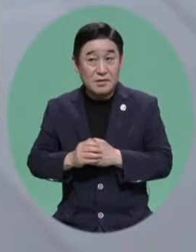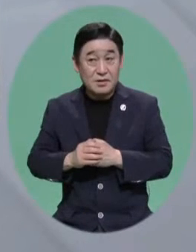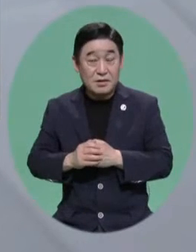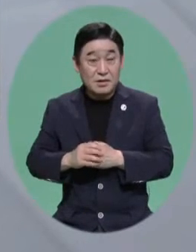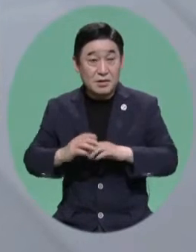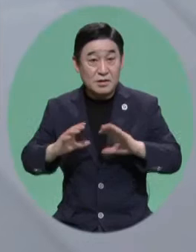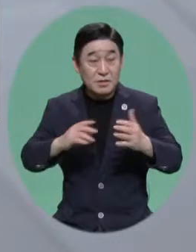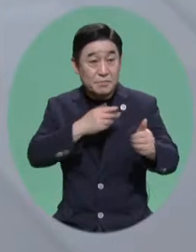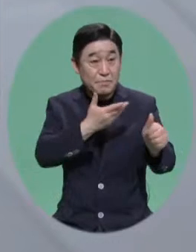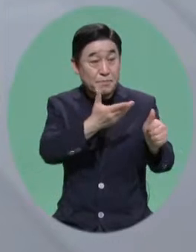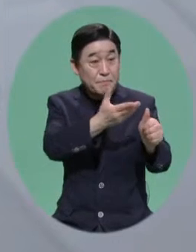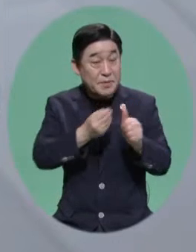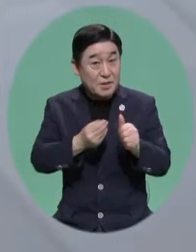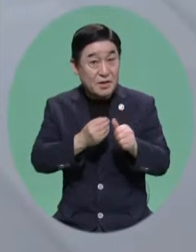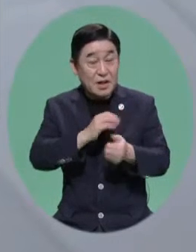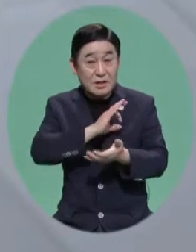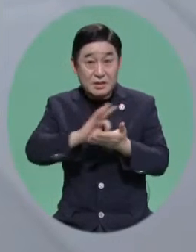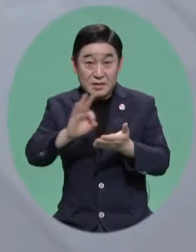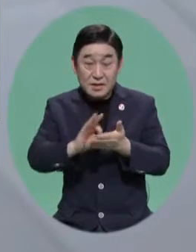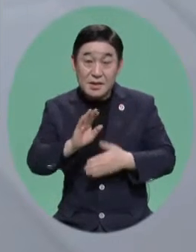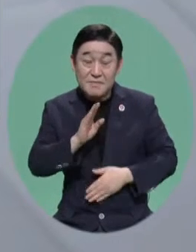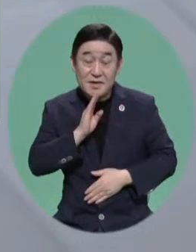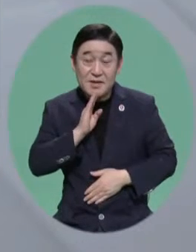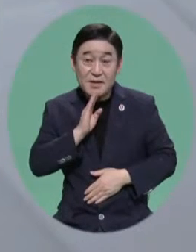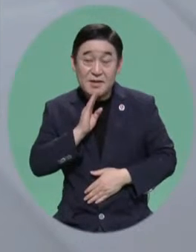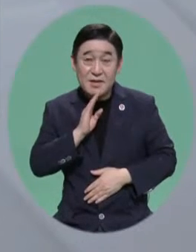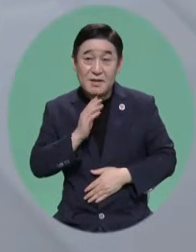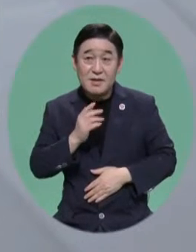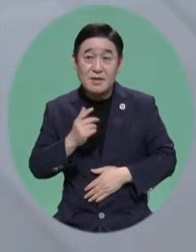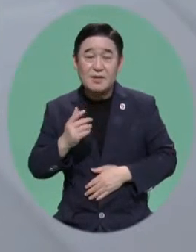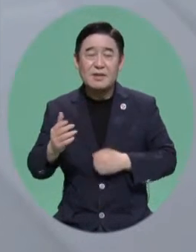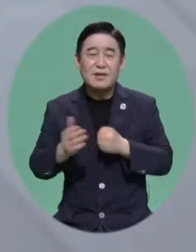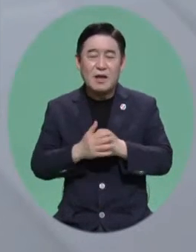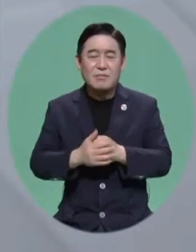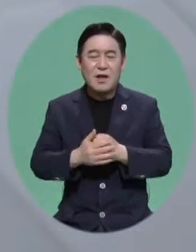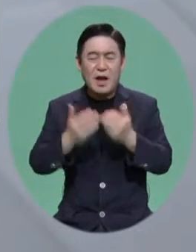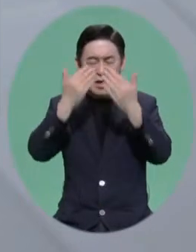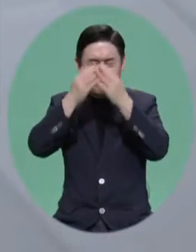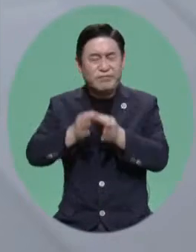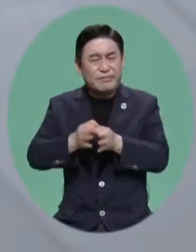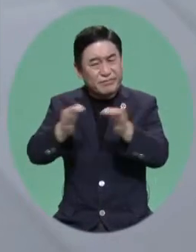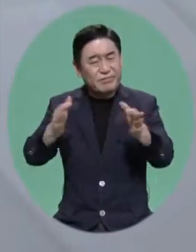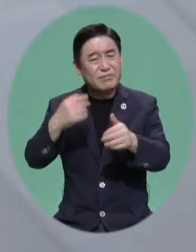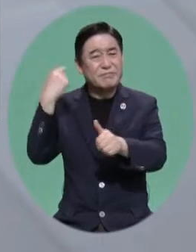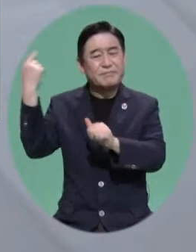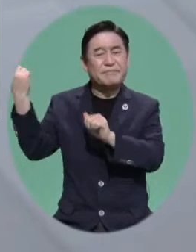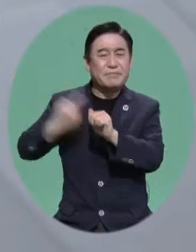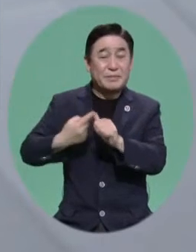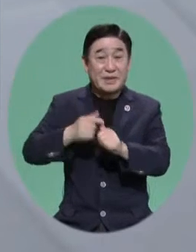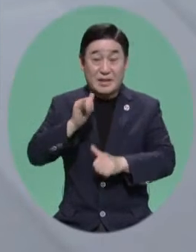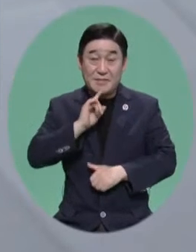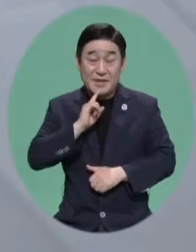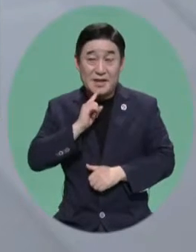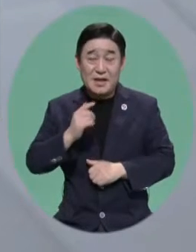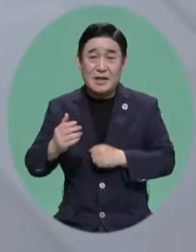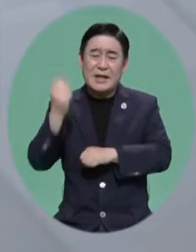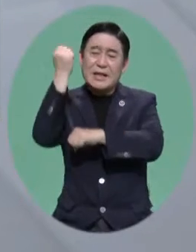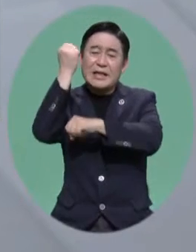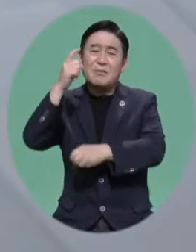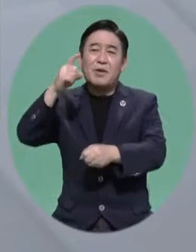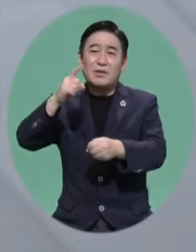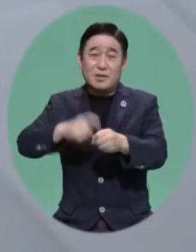국가 참으로 하겠다니 거 아니겠어요 그러니까 이제 저는 퍼주기 비판을 받는다고 생각하거든요 기본적으로 저는